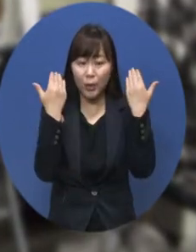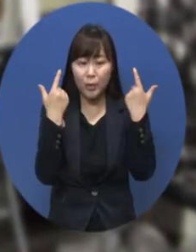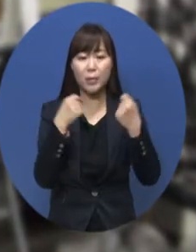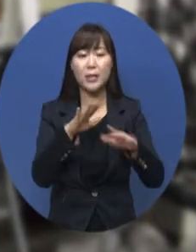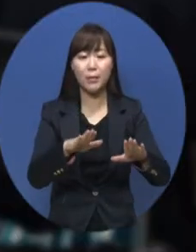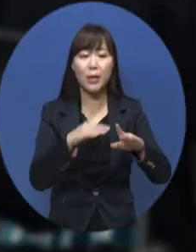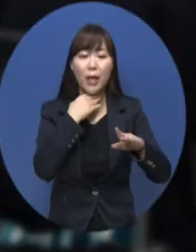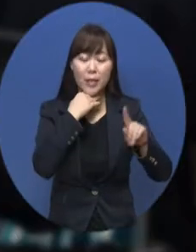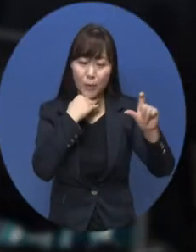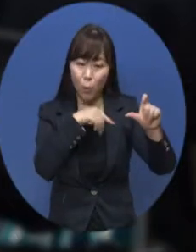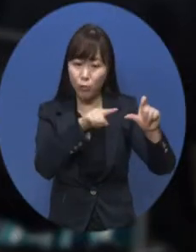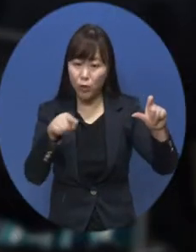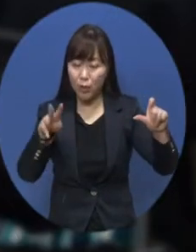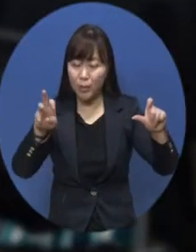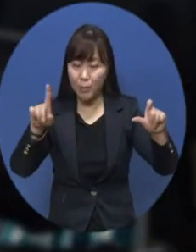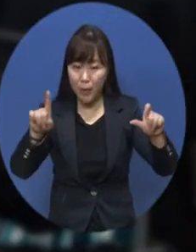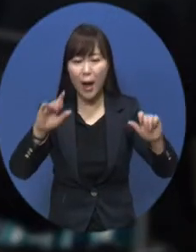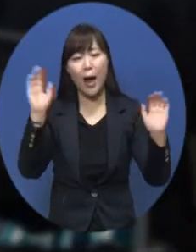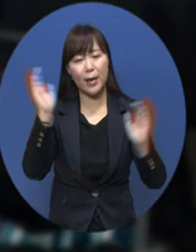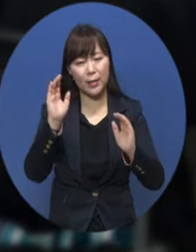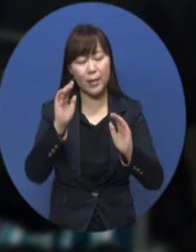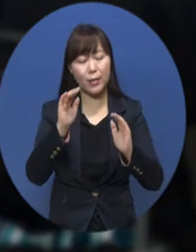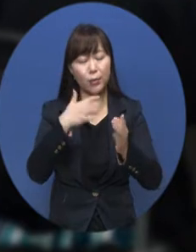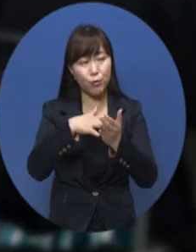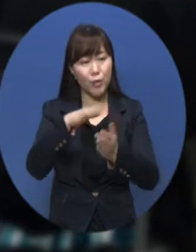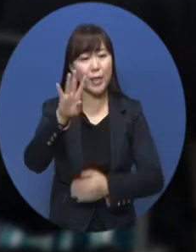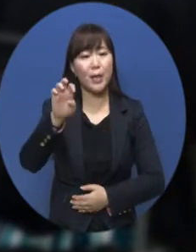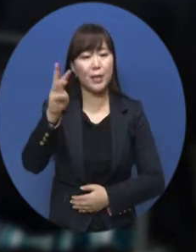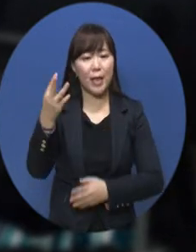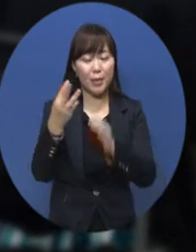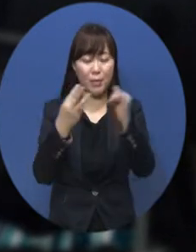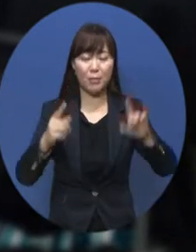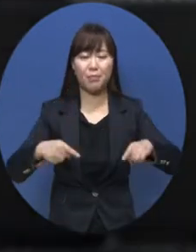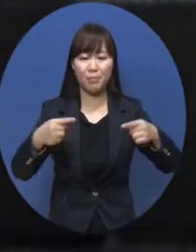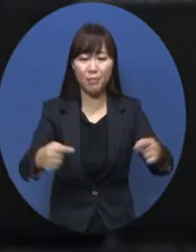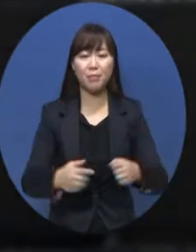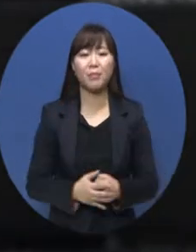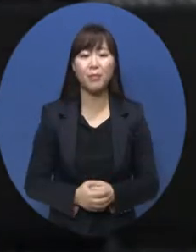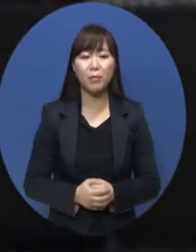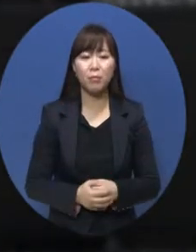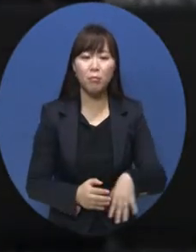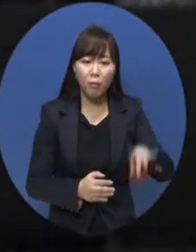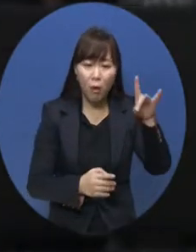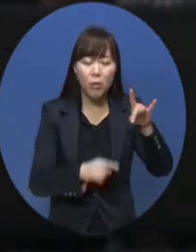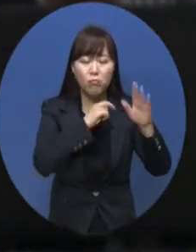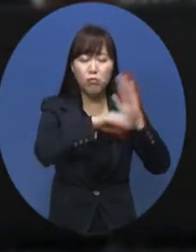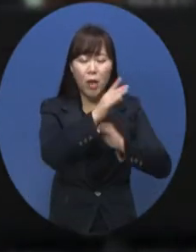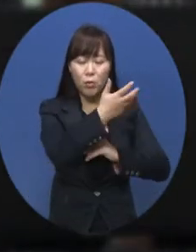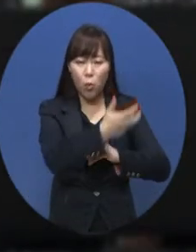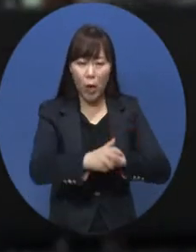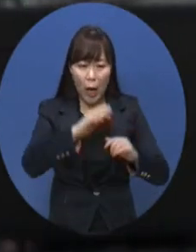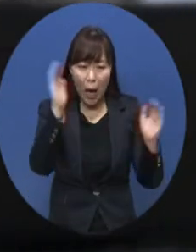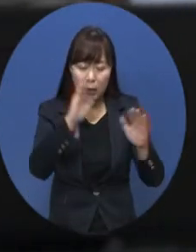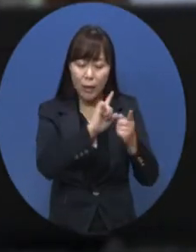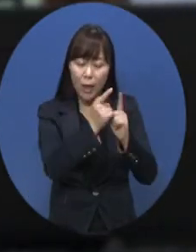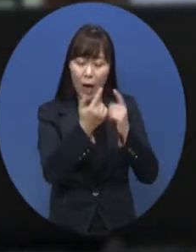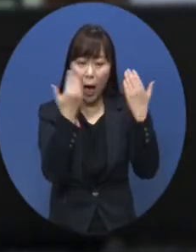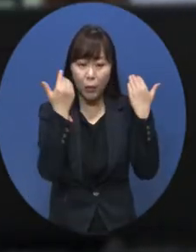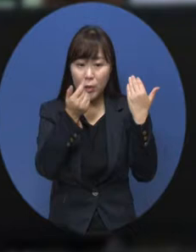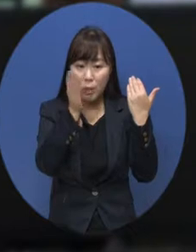15세부터 31세의 학생 43명이 출석하고 있습니다. 처음엔 탈북 청소년